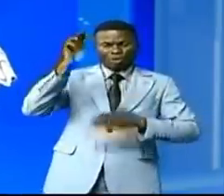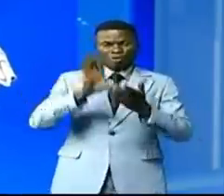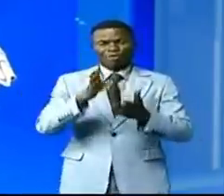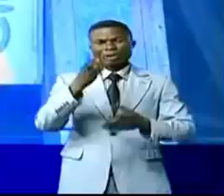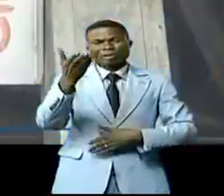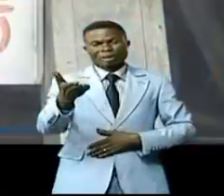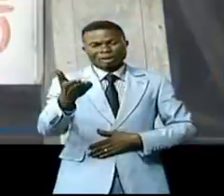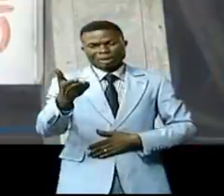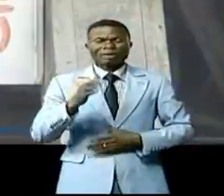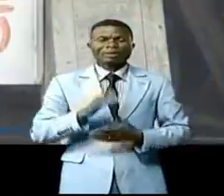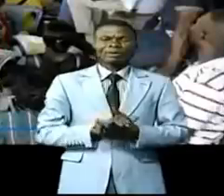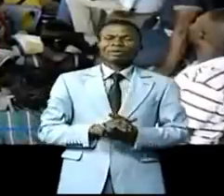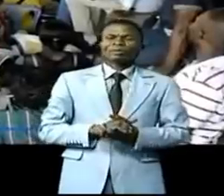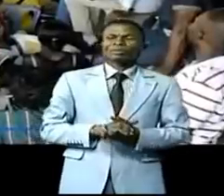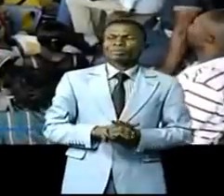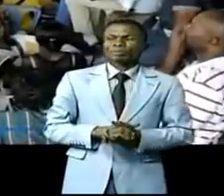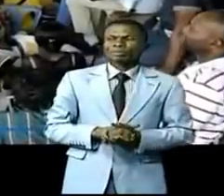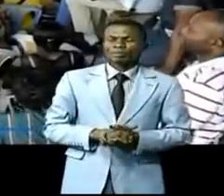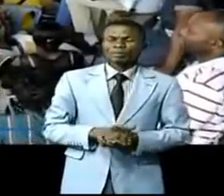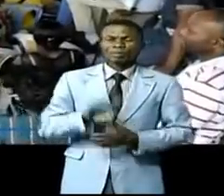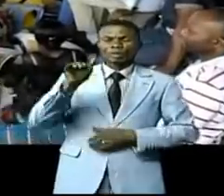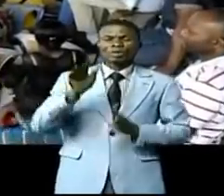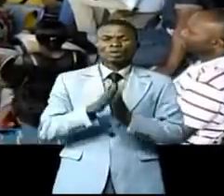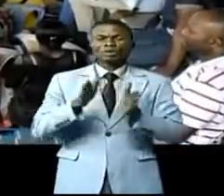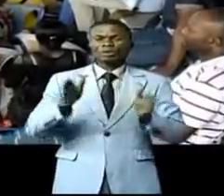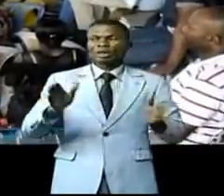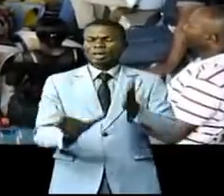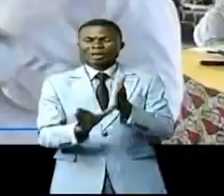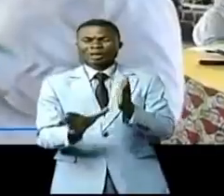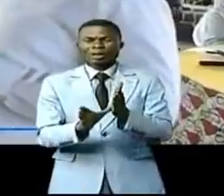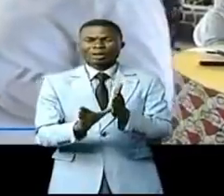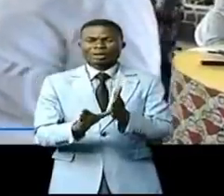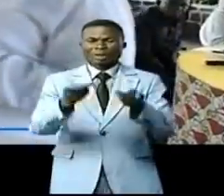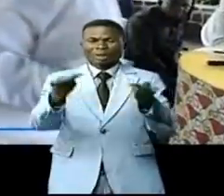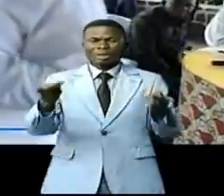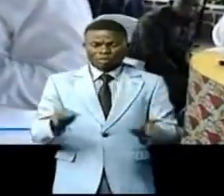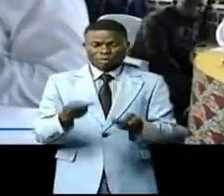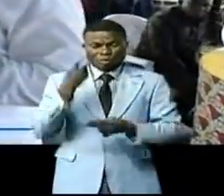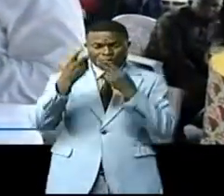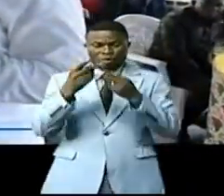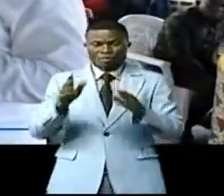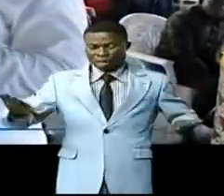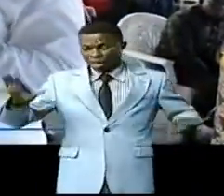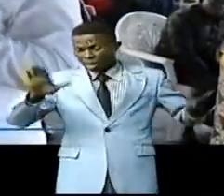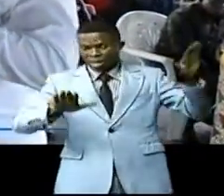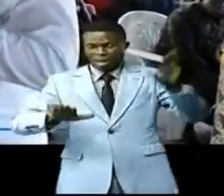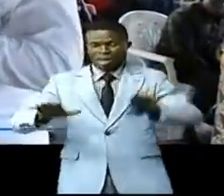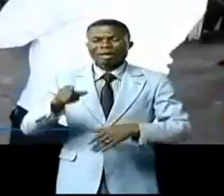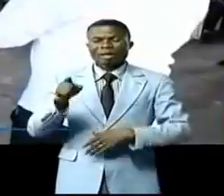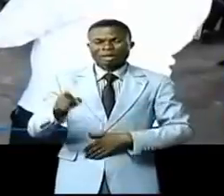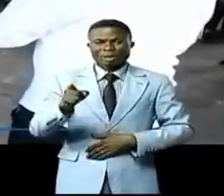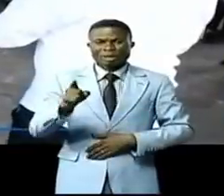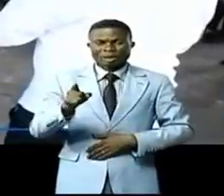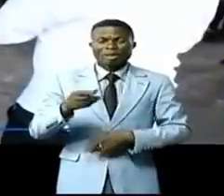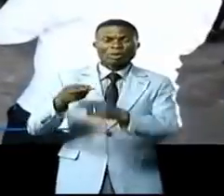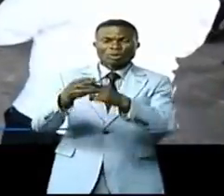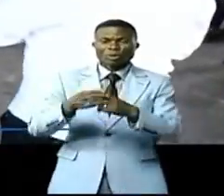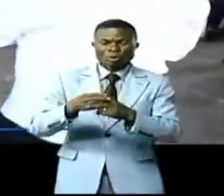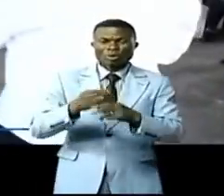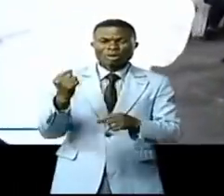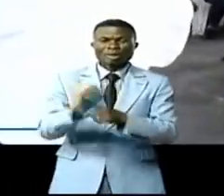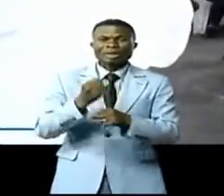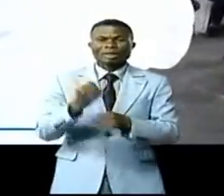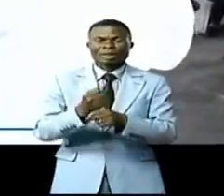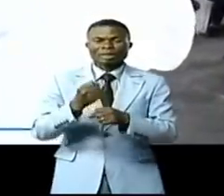commentaire. C'est le directeur général adjoint du site touristique de l'Antélé, Symphorien Toumba, qui a supervisé l'opération